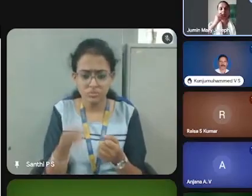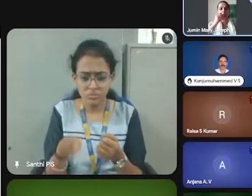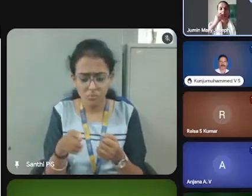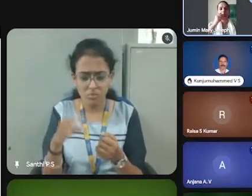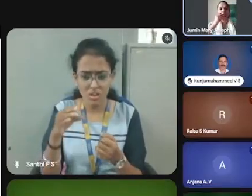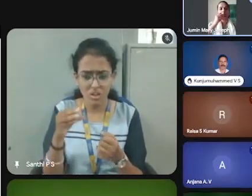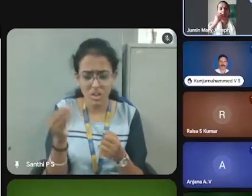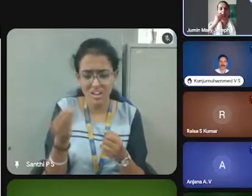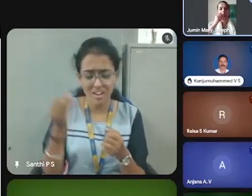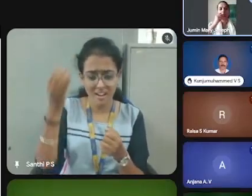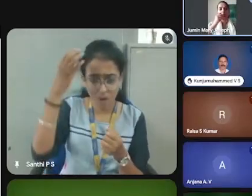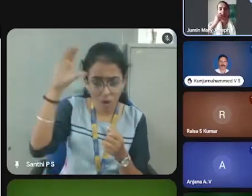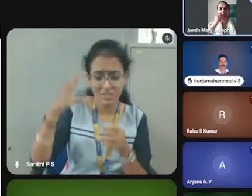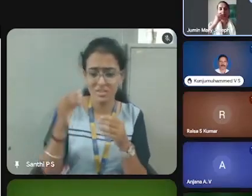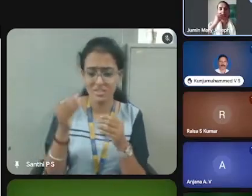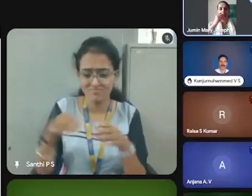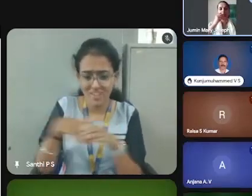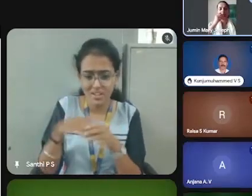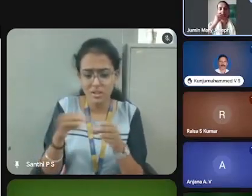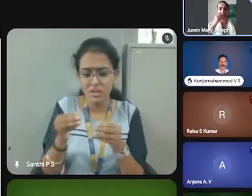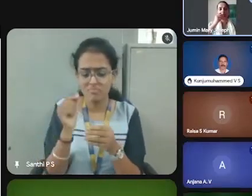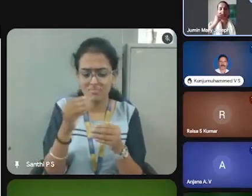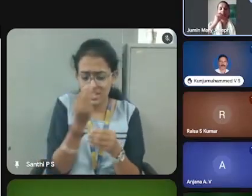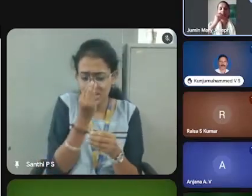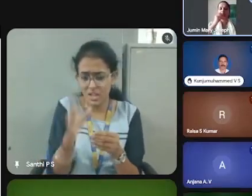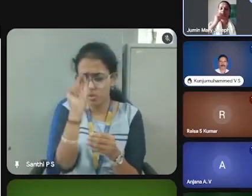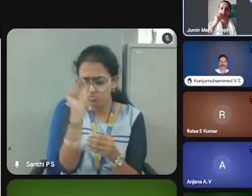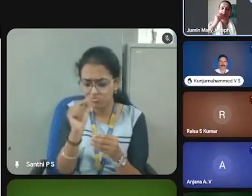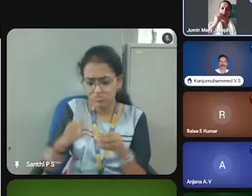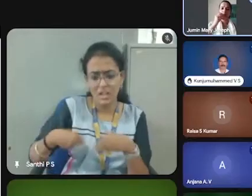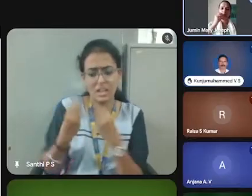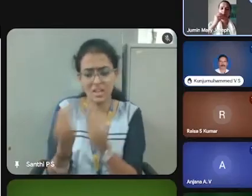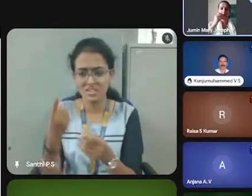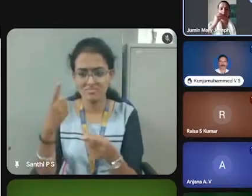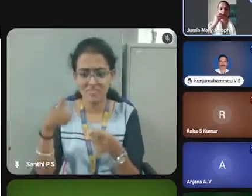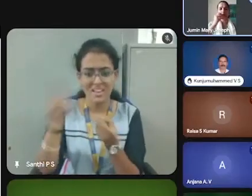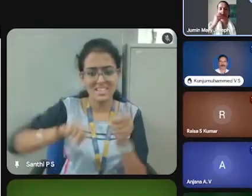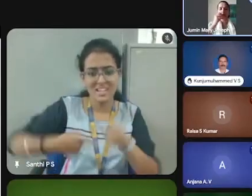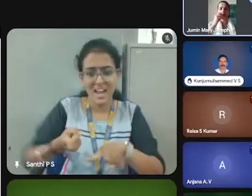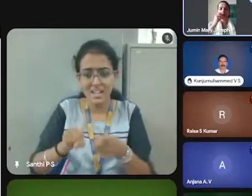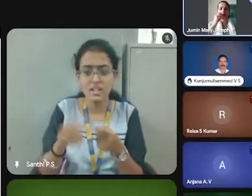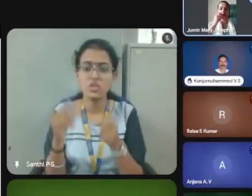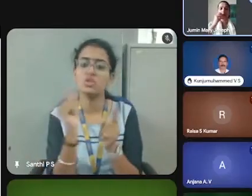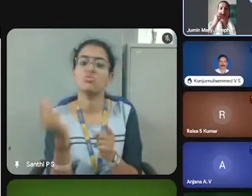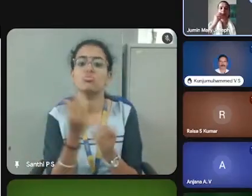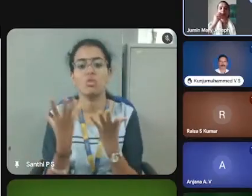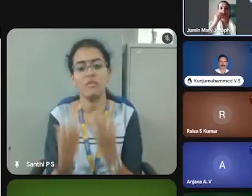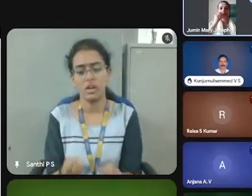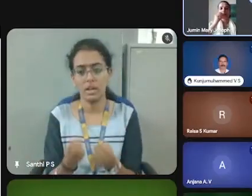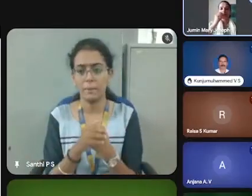കണ്ടന്റ്സ് കുറച്ച് കൊടുക്കുക, എളുപ്പത്തിൽ പോയിന്റുകൾ മാത്രം പഠിക്കുക, അങ്ങനെയുള്ള സ്ട്രാറ്റജി മാനേജ്മെന്റ് ആയിരിക്കും നമുക്ക് കൂടുതൽ റെക്കമെൻഡ് ചെയ്യാൻ